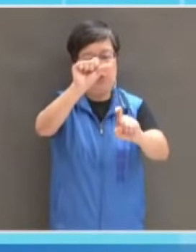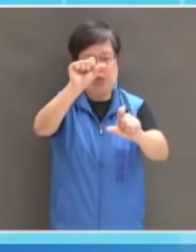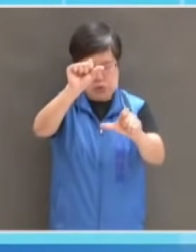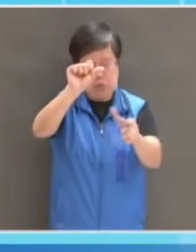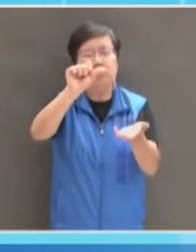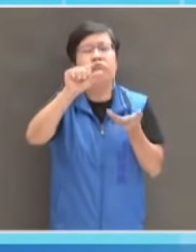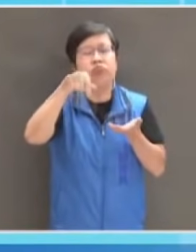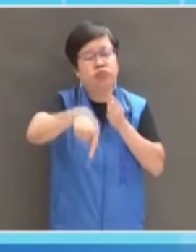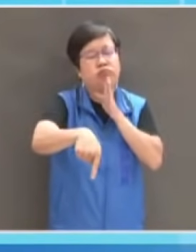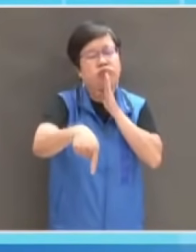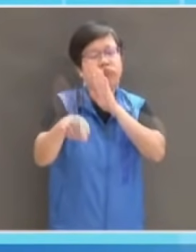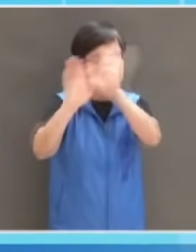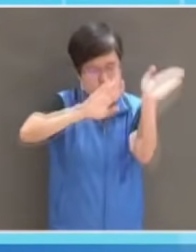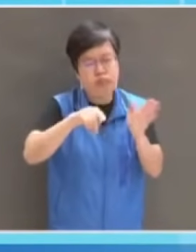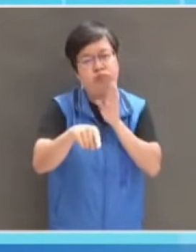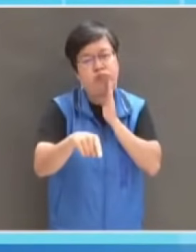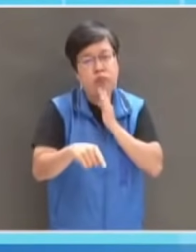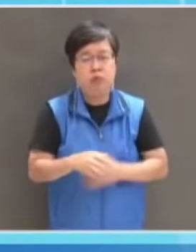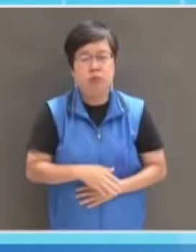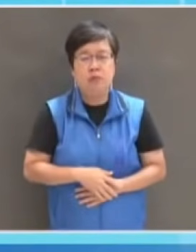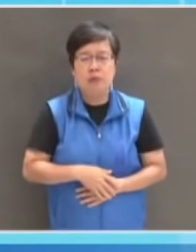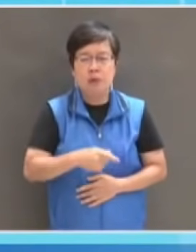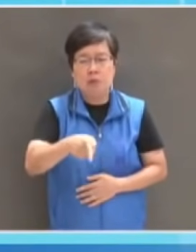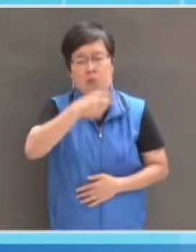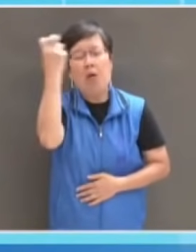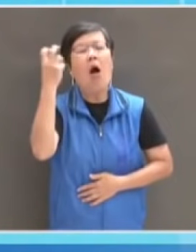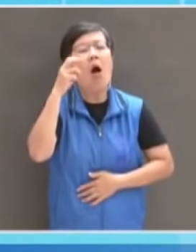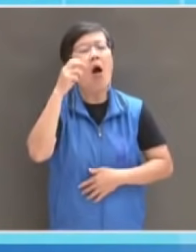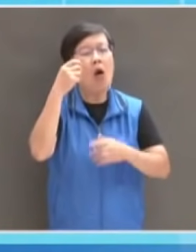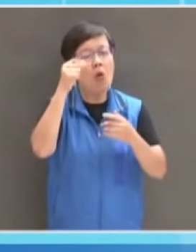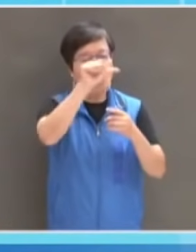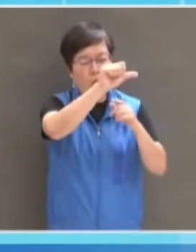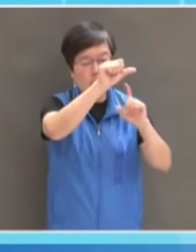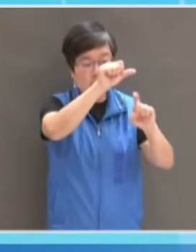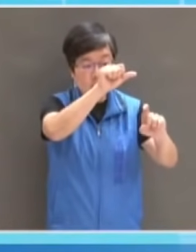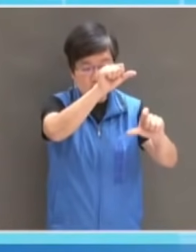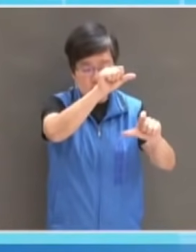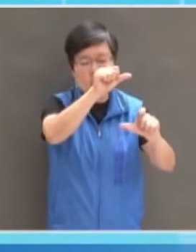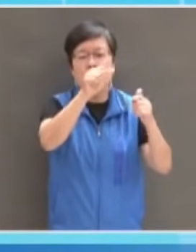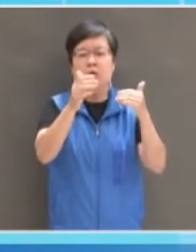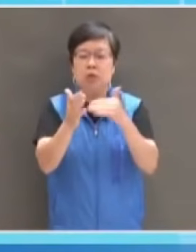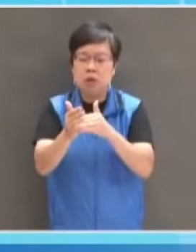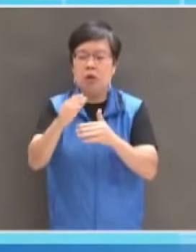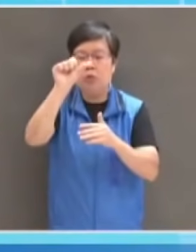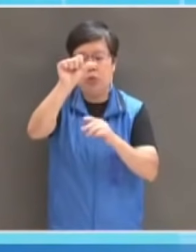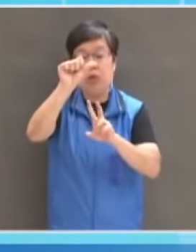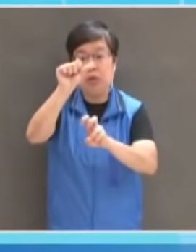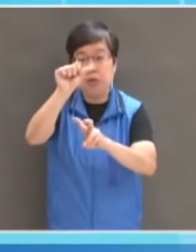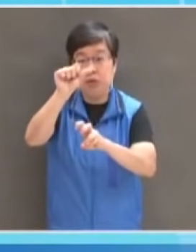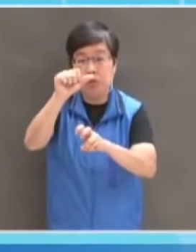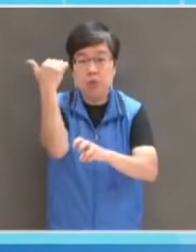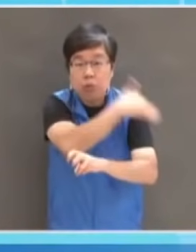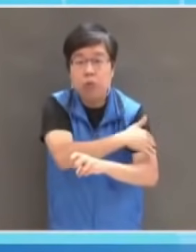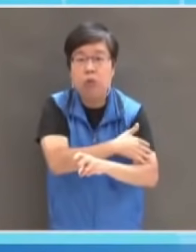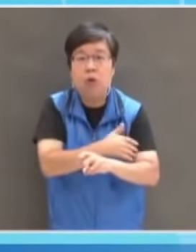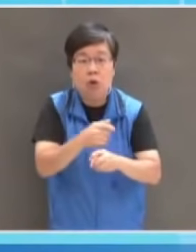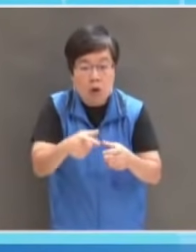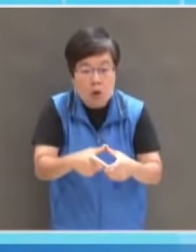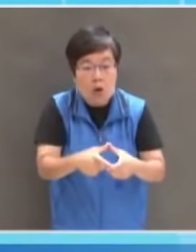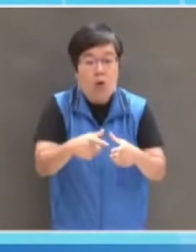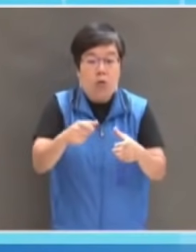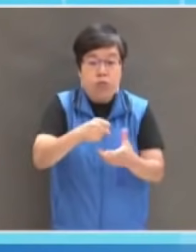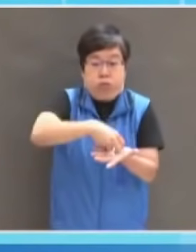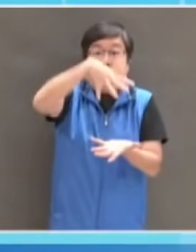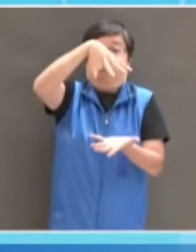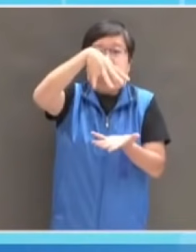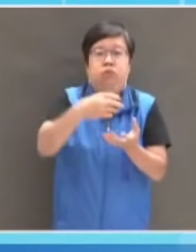前。各位可以看到，从五月十五号到五月二十二号，突然大幅度的、迅